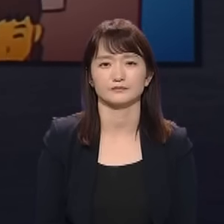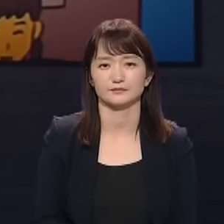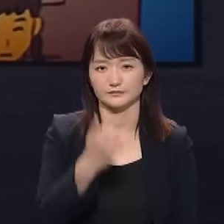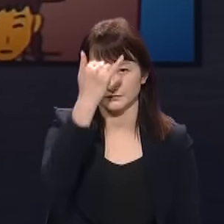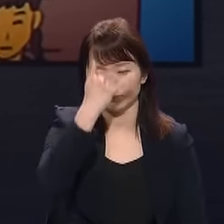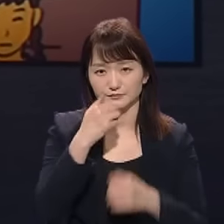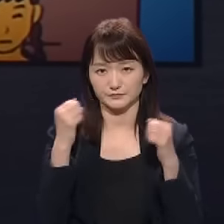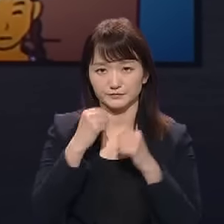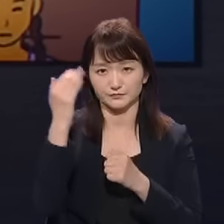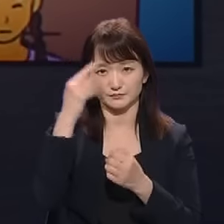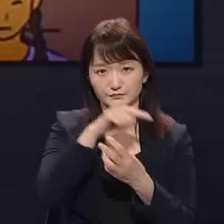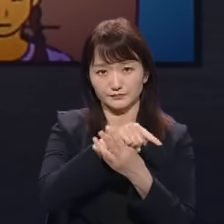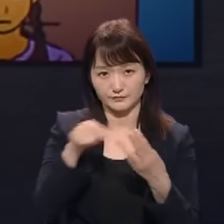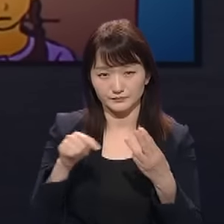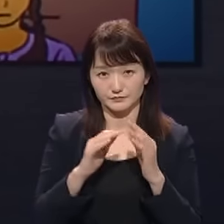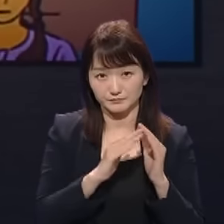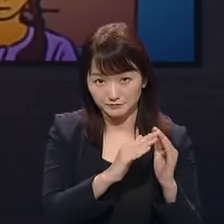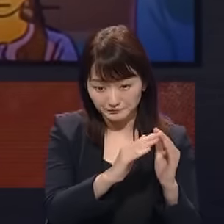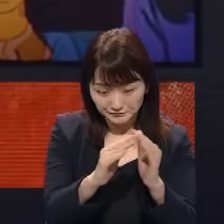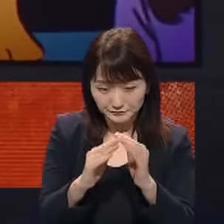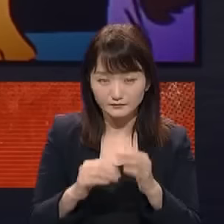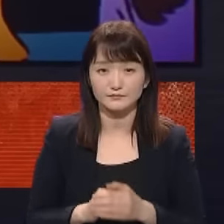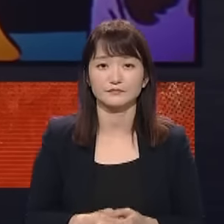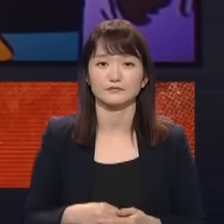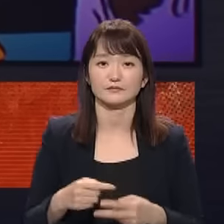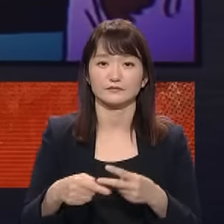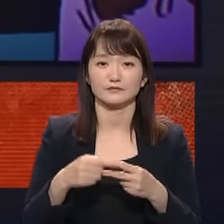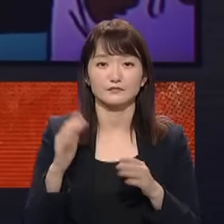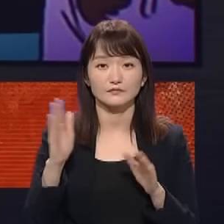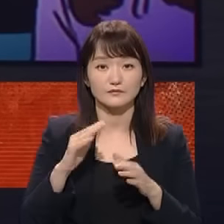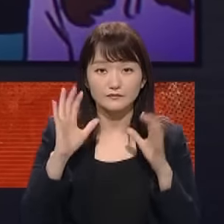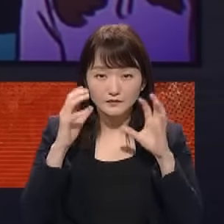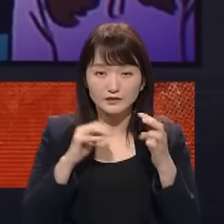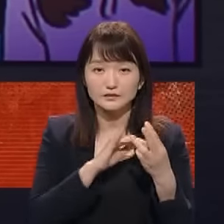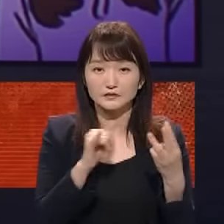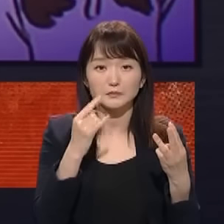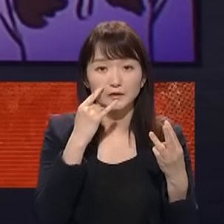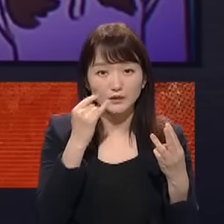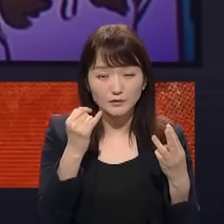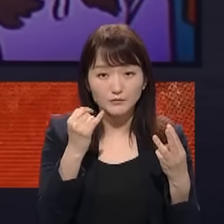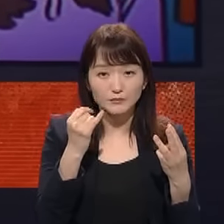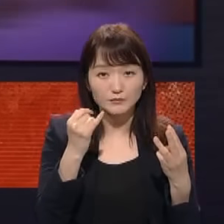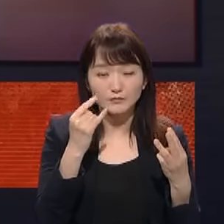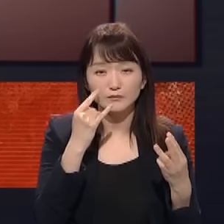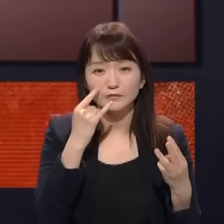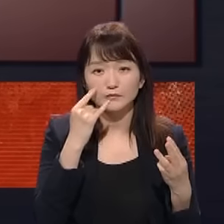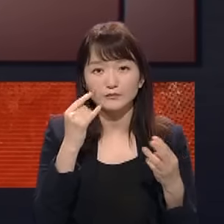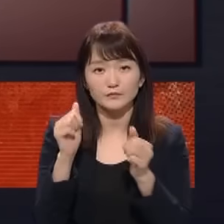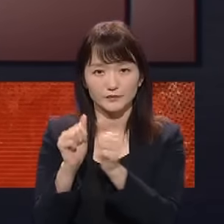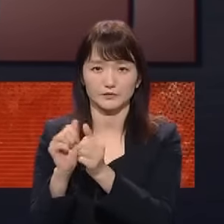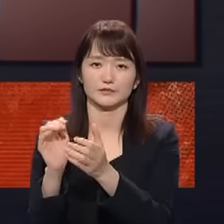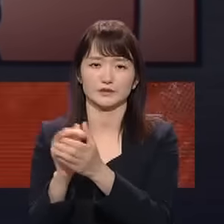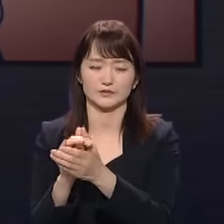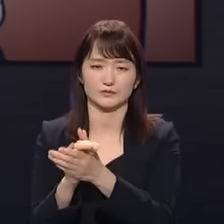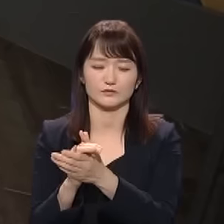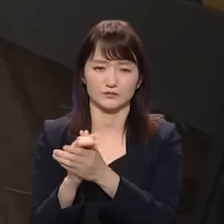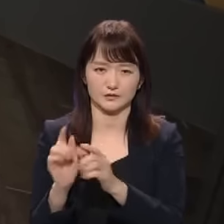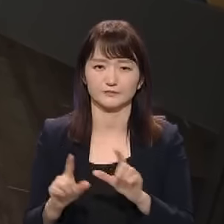충북 청주의 한 다세대 주택. 초등학생 아이들 3명과 엄마, 그리고 엄마의 남자친구가 살고